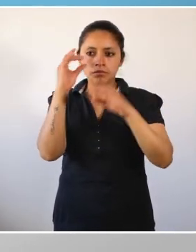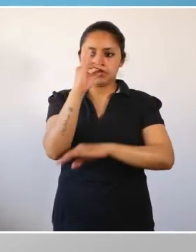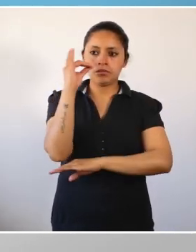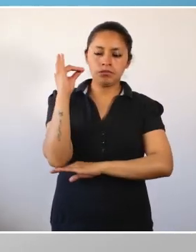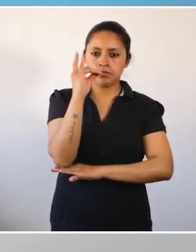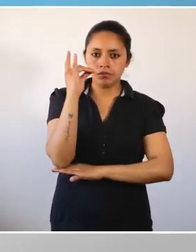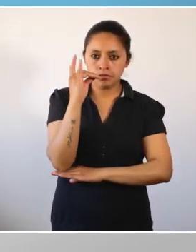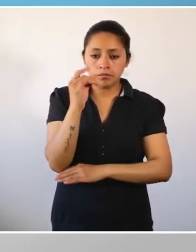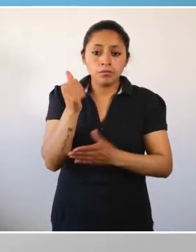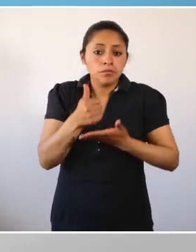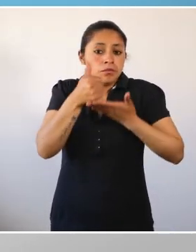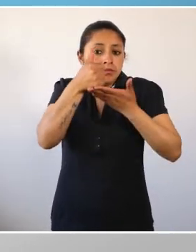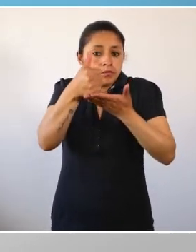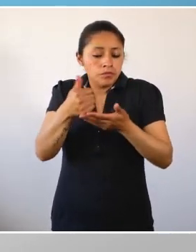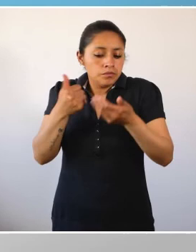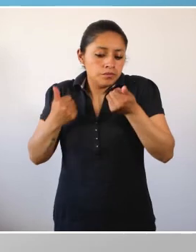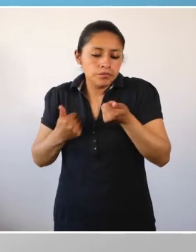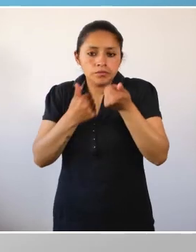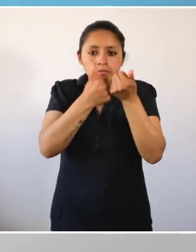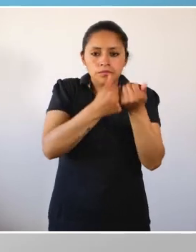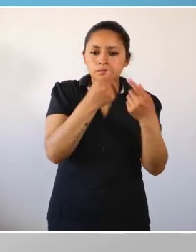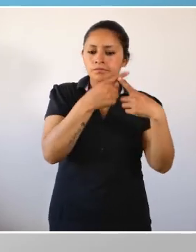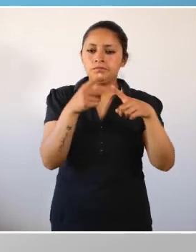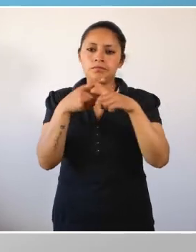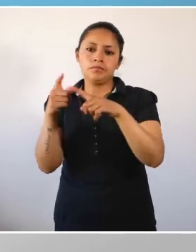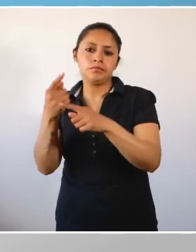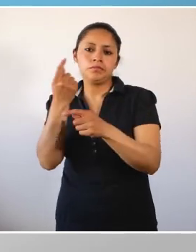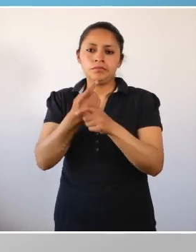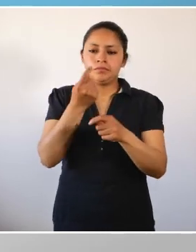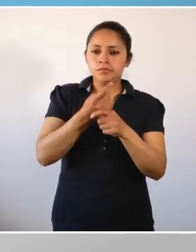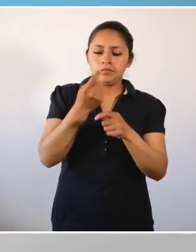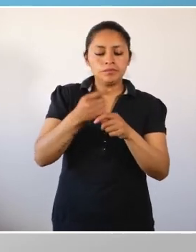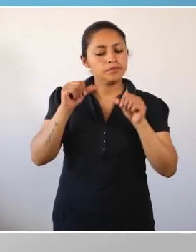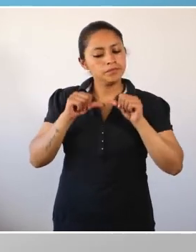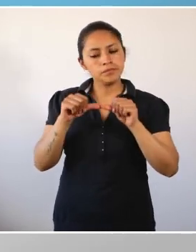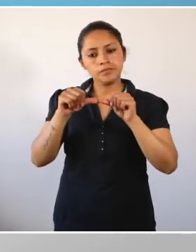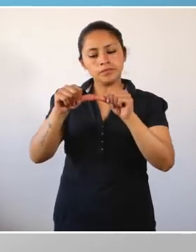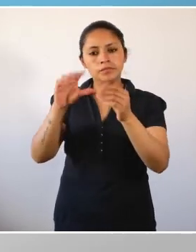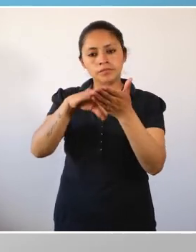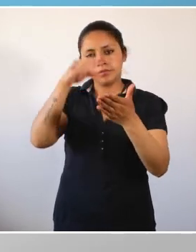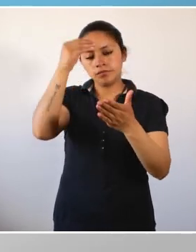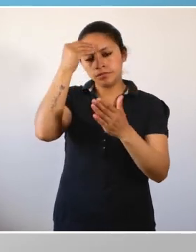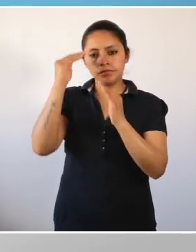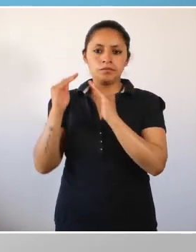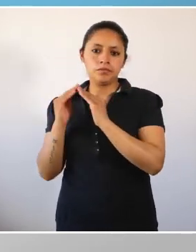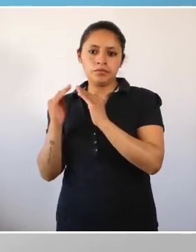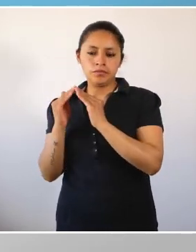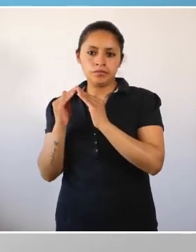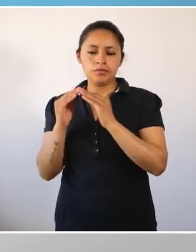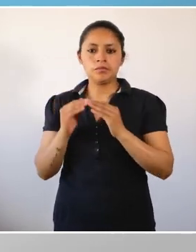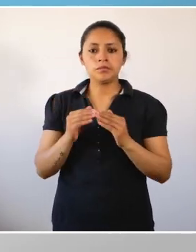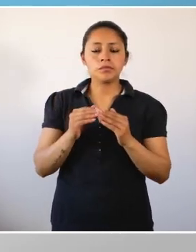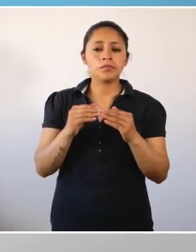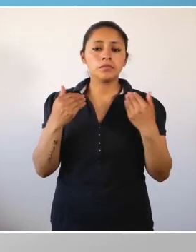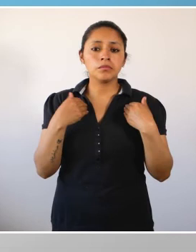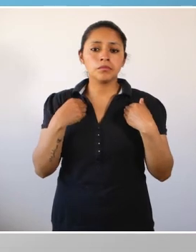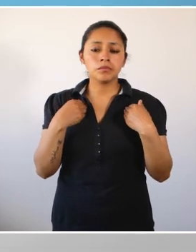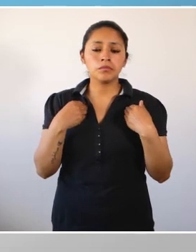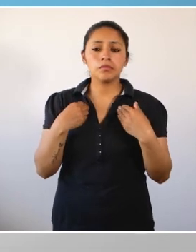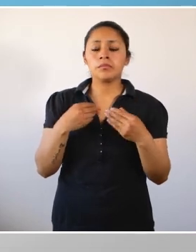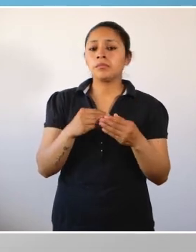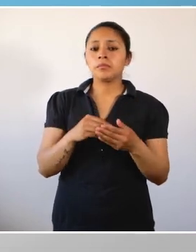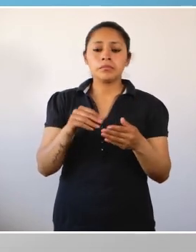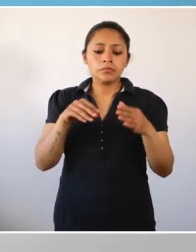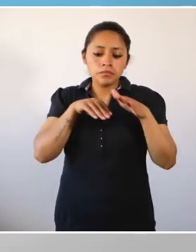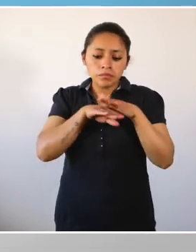yanaptañataki ukaman utjawina yateqa pqañapataki ukana kanja hiqqata pqasmawa walja takinchawinaka